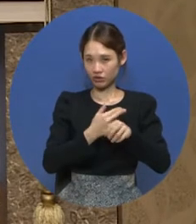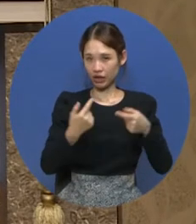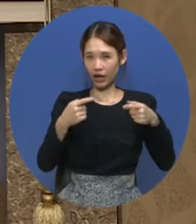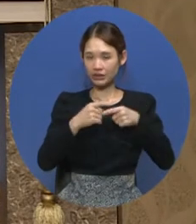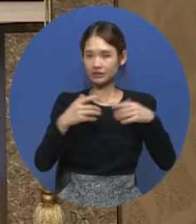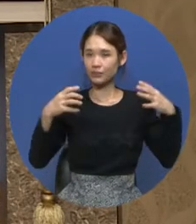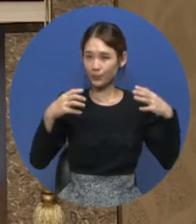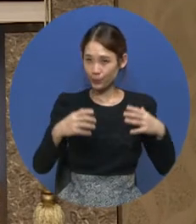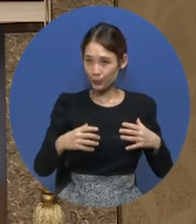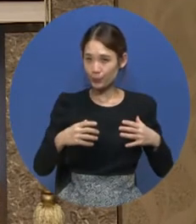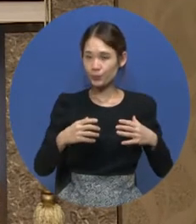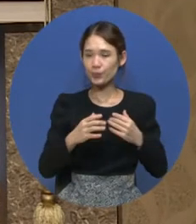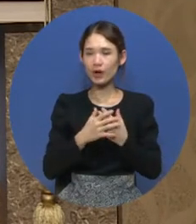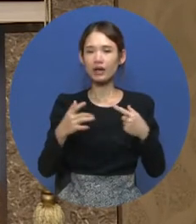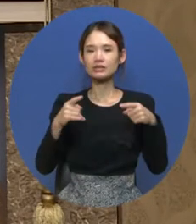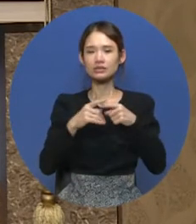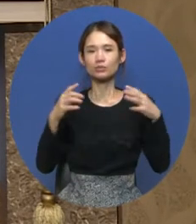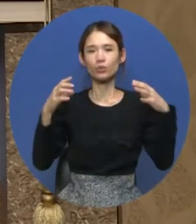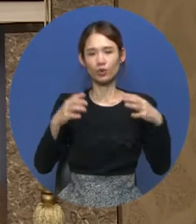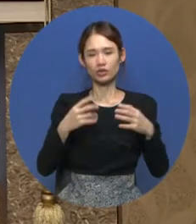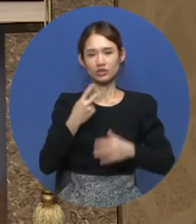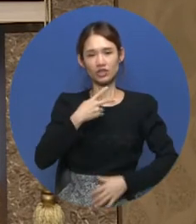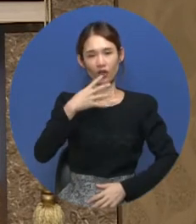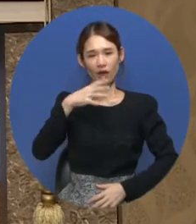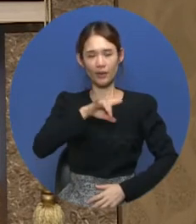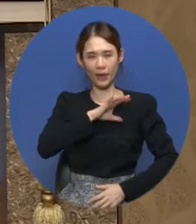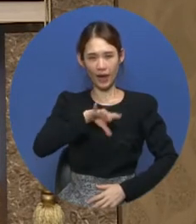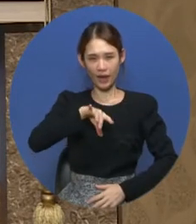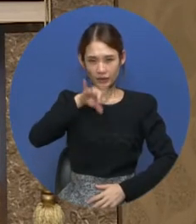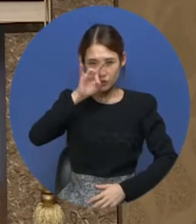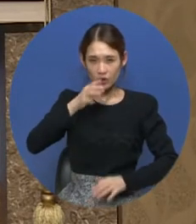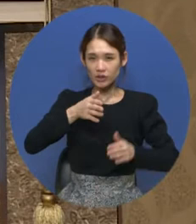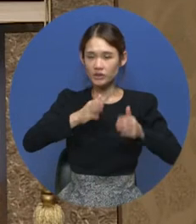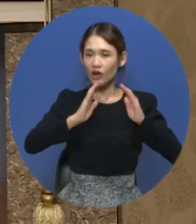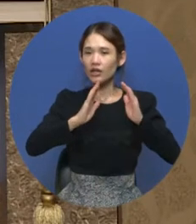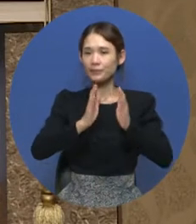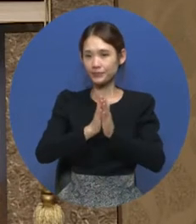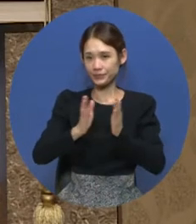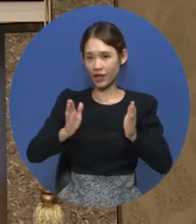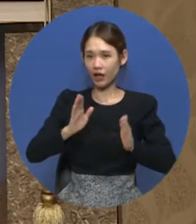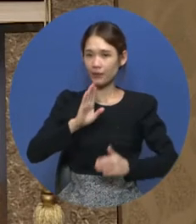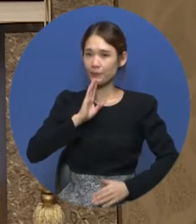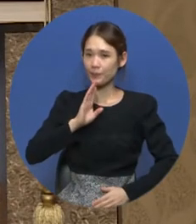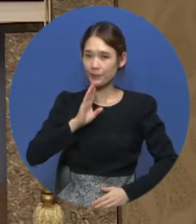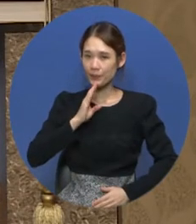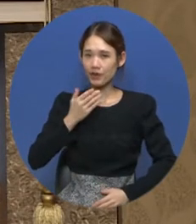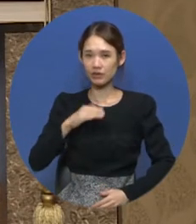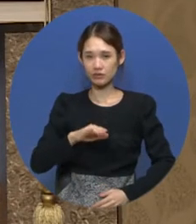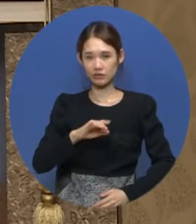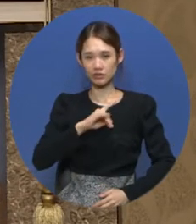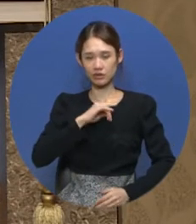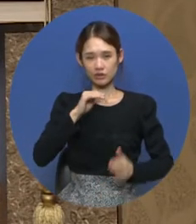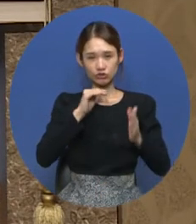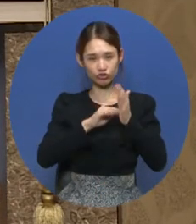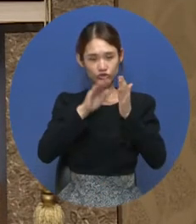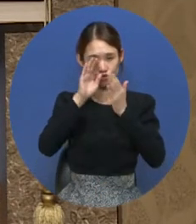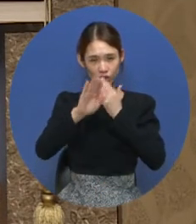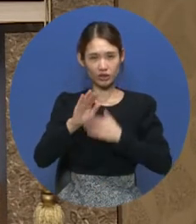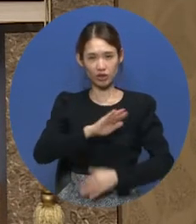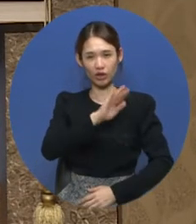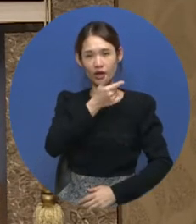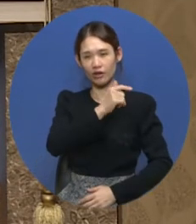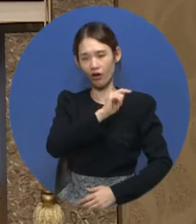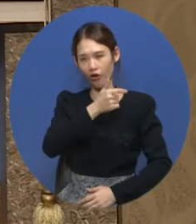모여서 2004년도에 최초로 설녀 글 하기 시작을 했습니다 그래서 그 후에는 우리가 이제